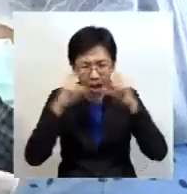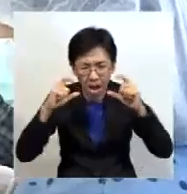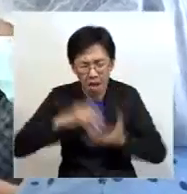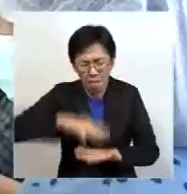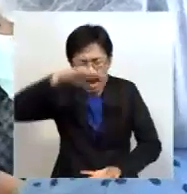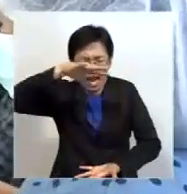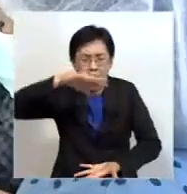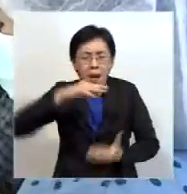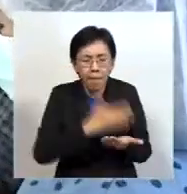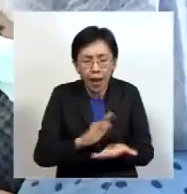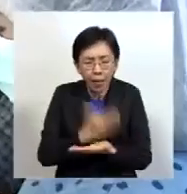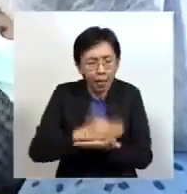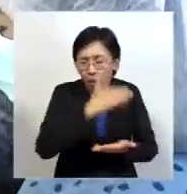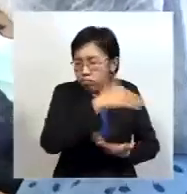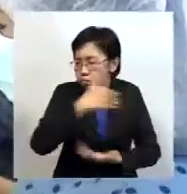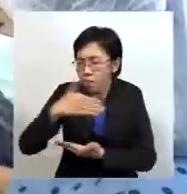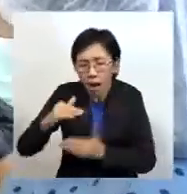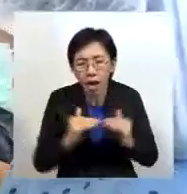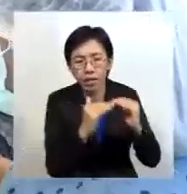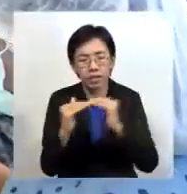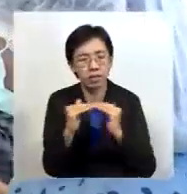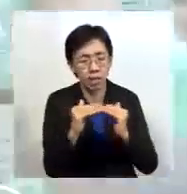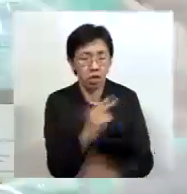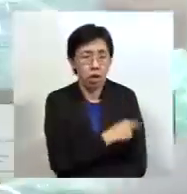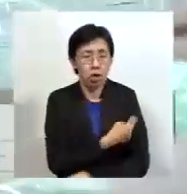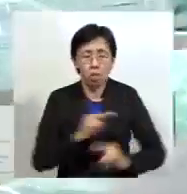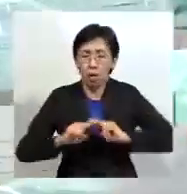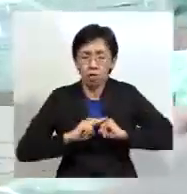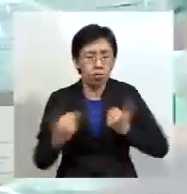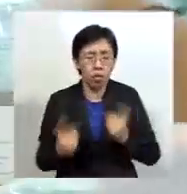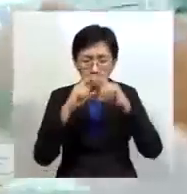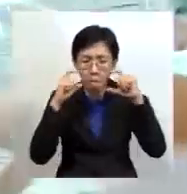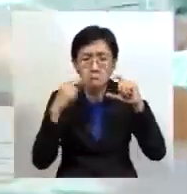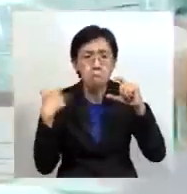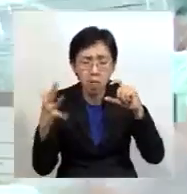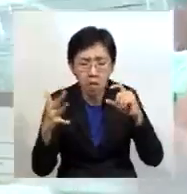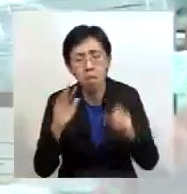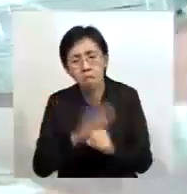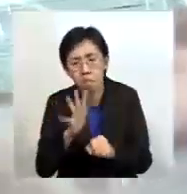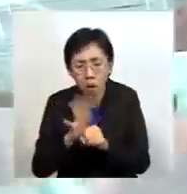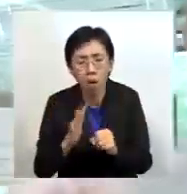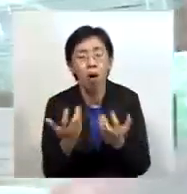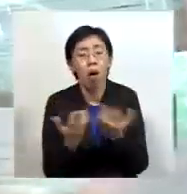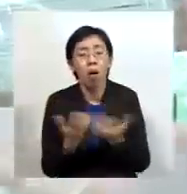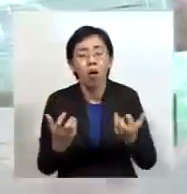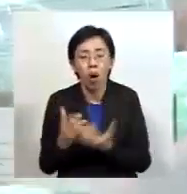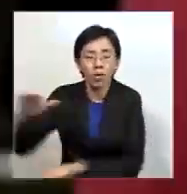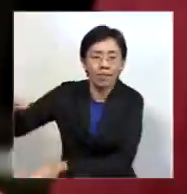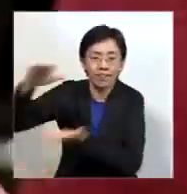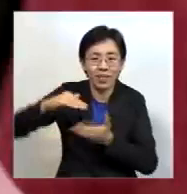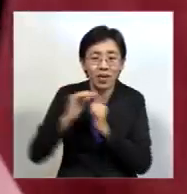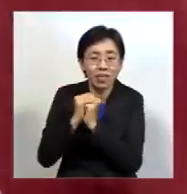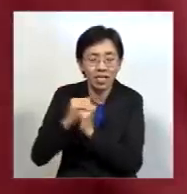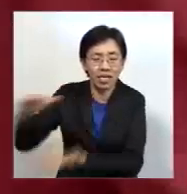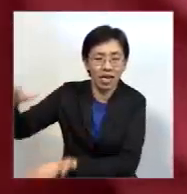ให้ทั่วถึงโดยเฉพาะประเด็นการขาดแคลนในโรงพยาบาลเอกชนรวมไปถึงการขาดแคลนวัตถุดิบจากเดิมนะครับที่ต้องนำเข้าจากประเท